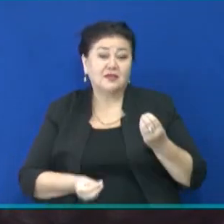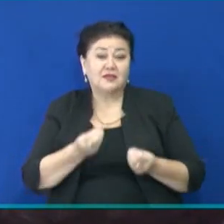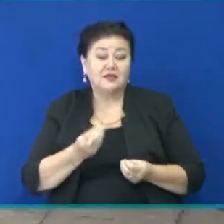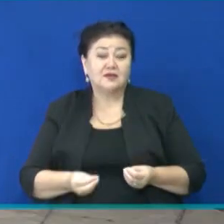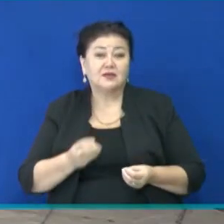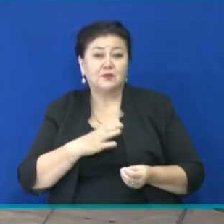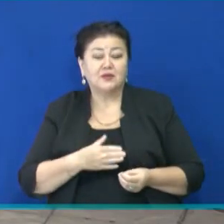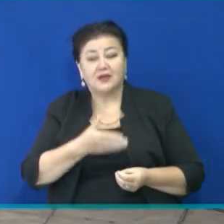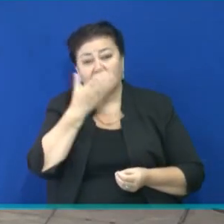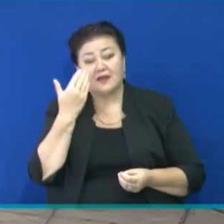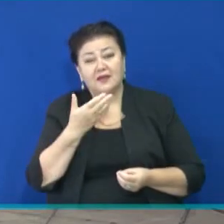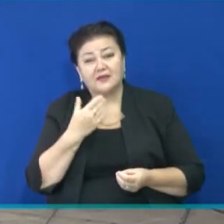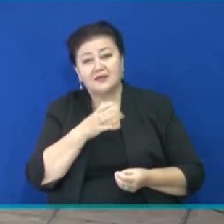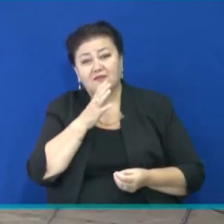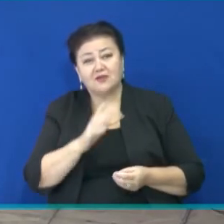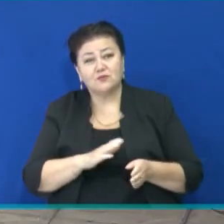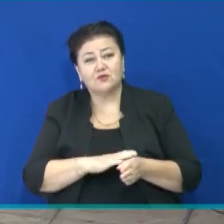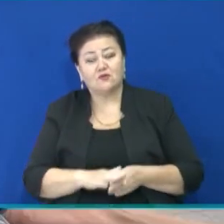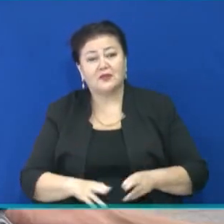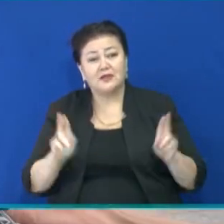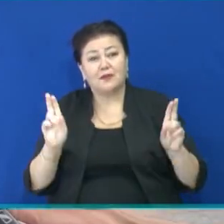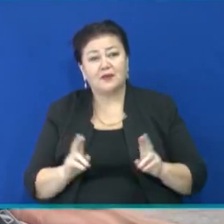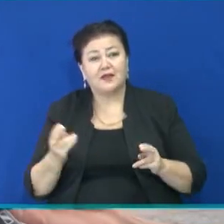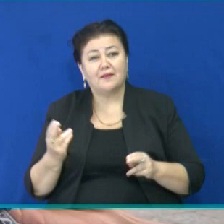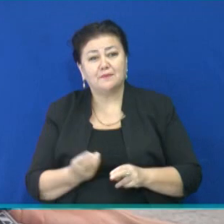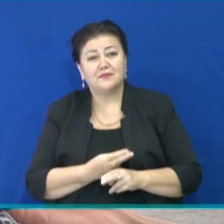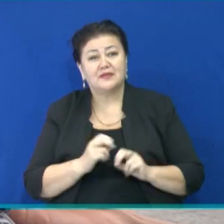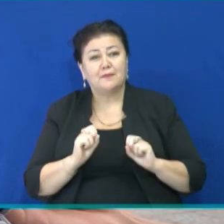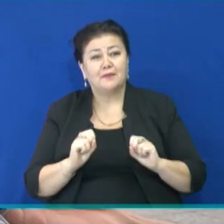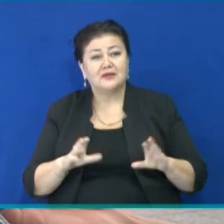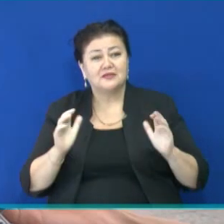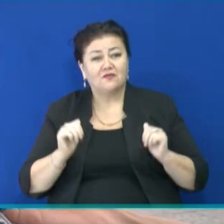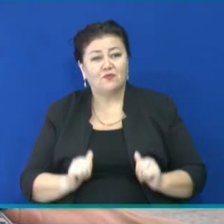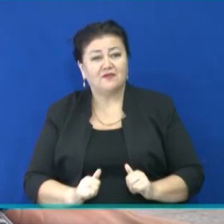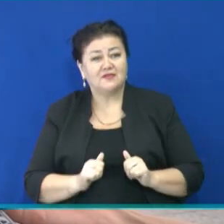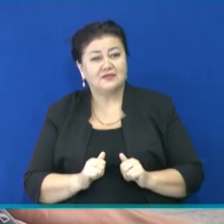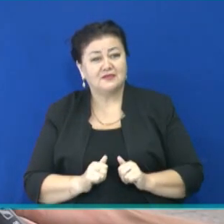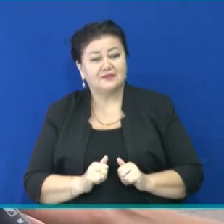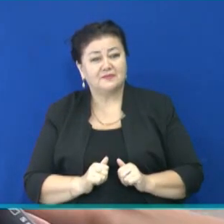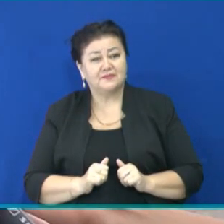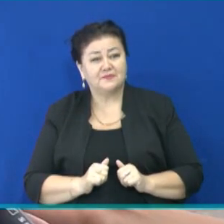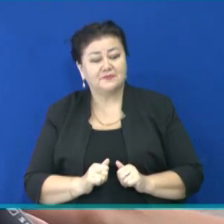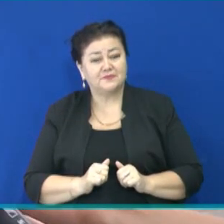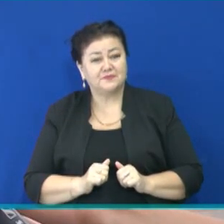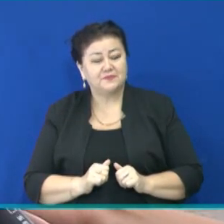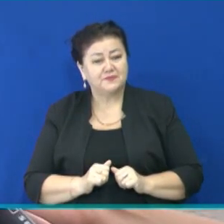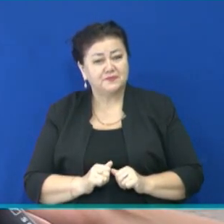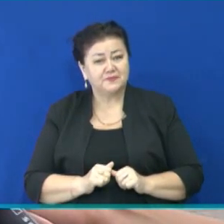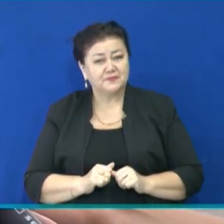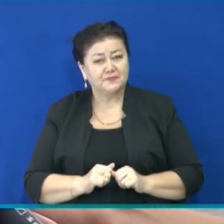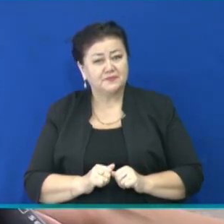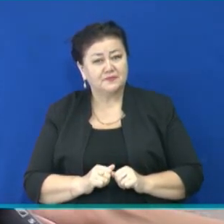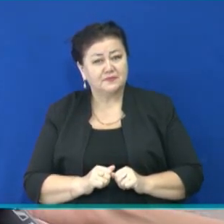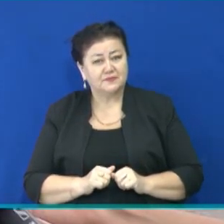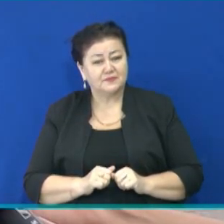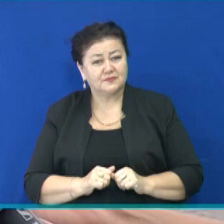ұйымдастырылып, жазғы кезеңдегі қауіпсіздік ережелері жайлы айтылды. Балаларға практикалық түрде судағы қауіпсіздік ережелерін түсіндірдік. Бұл ереже